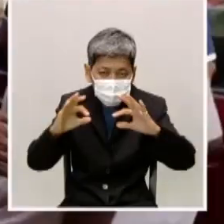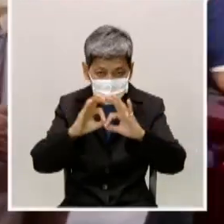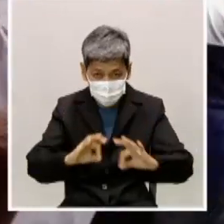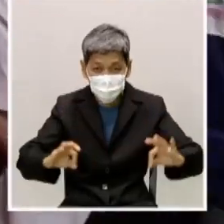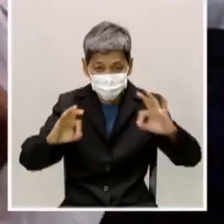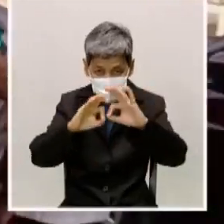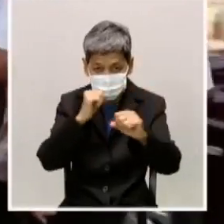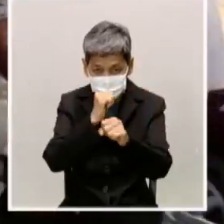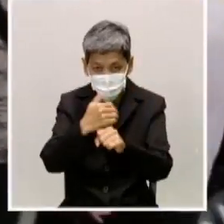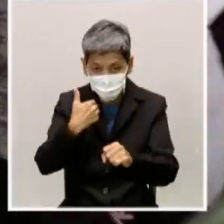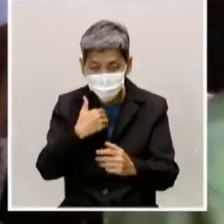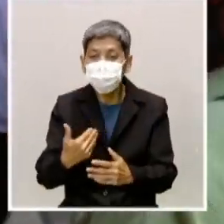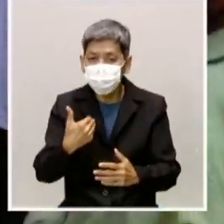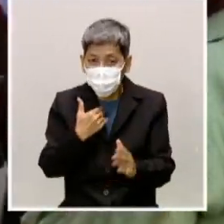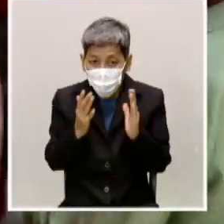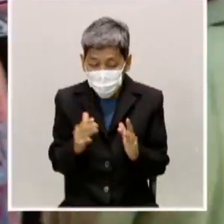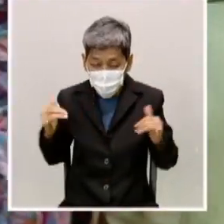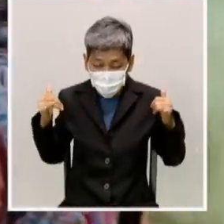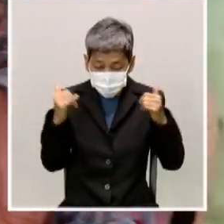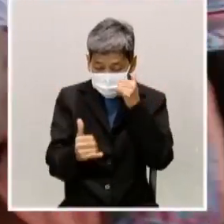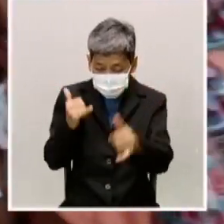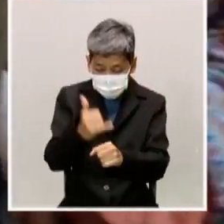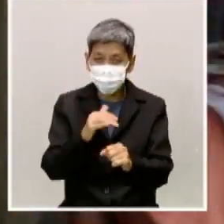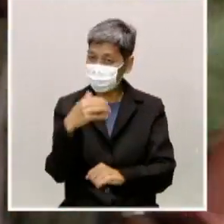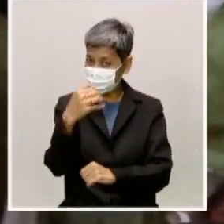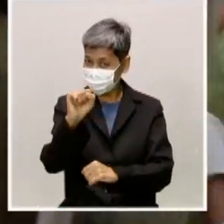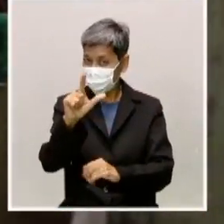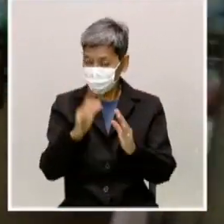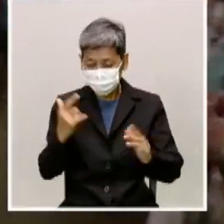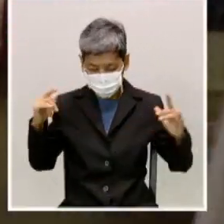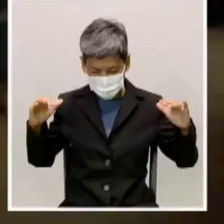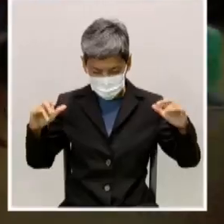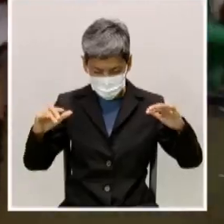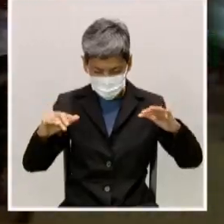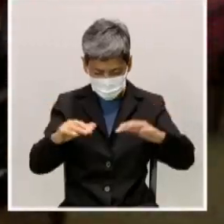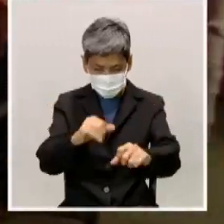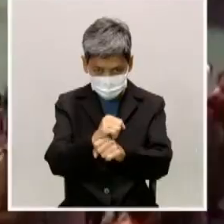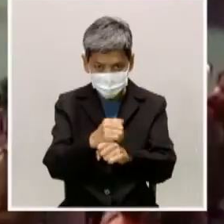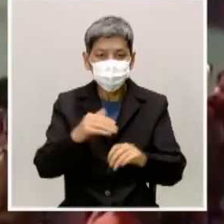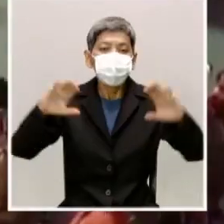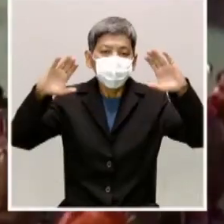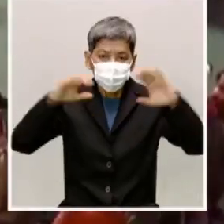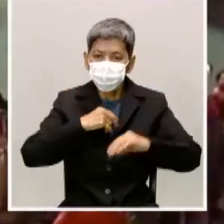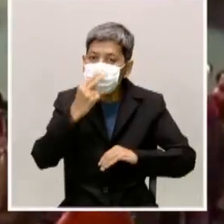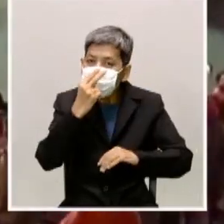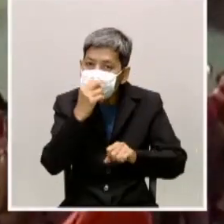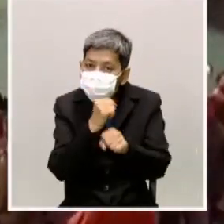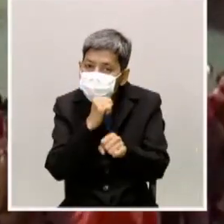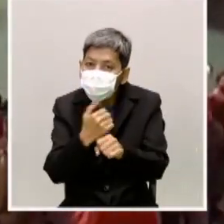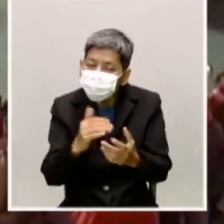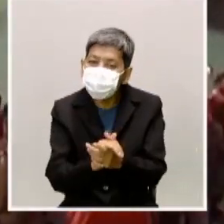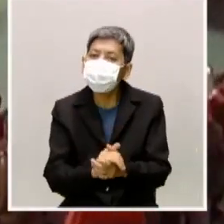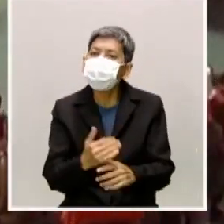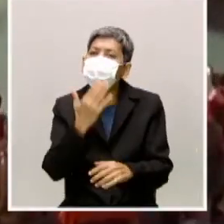ฮินดูซึ่งคาดว่าจะมีผู้ที่ไปร่วมงานเนี่ยหลายสิบล้านคนเลยทีเดียวค่ะดังนั้นนะคะรัฐบาลจะต้องตอบคำถามให้ได้ค่ะ